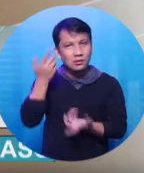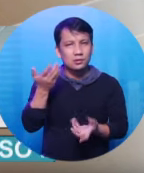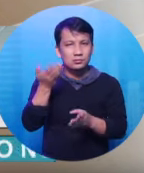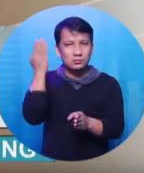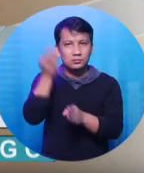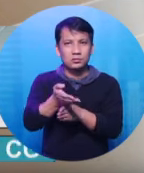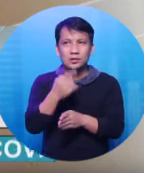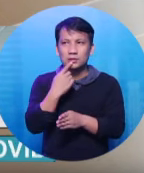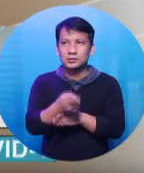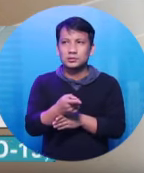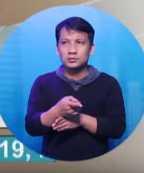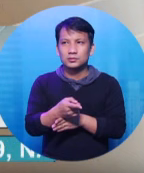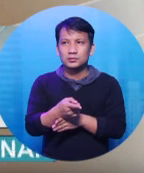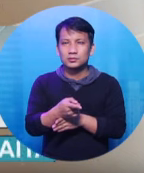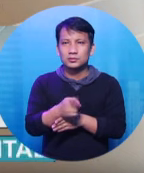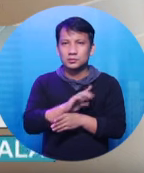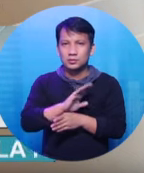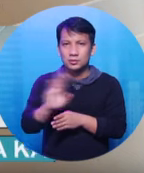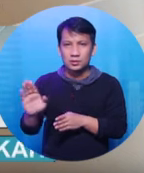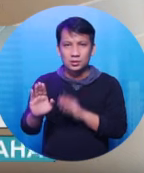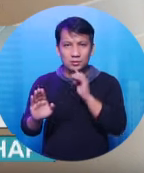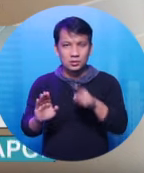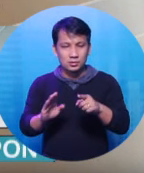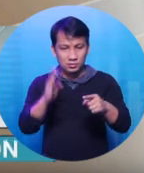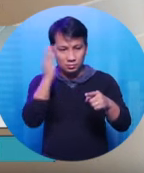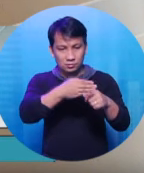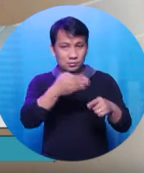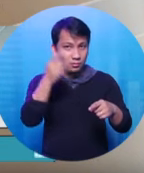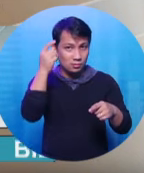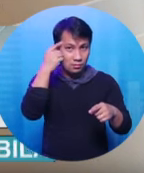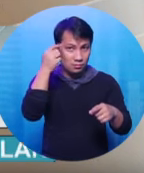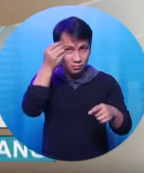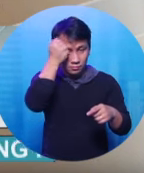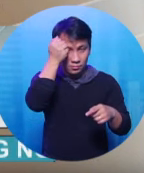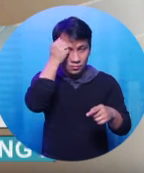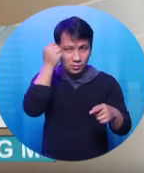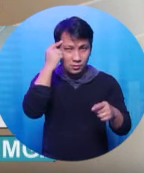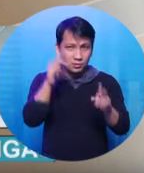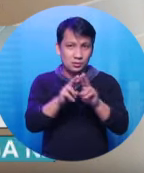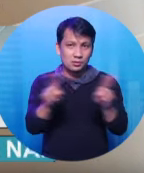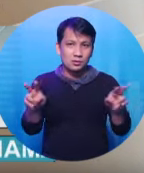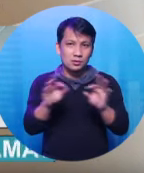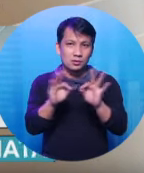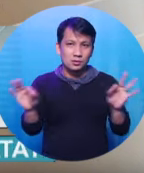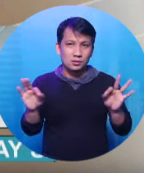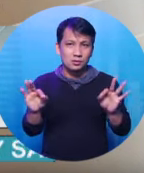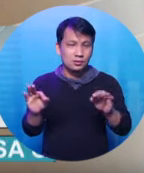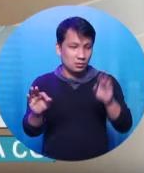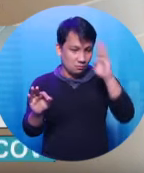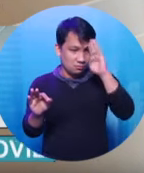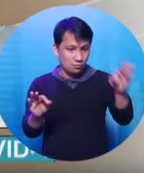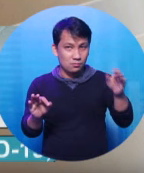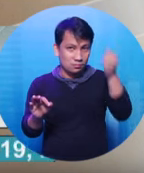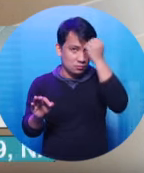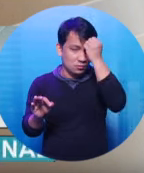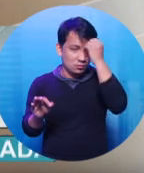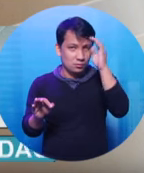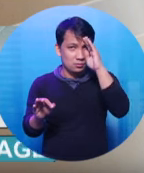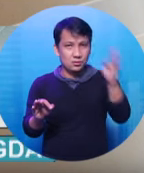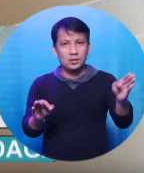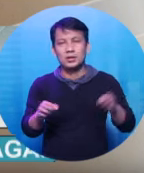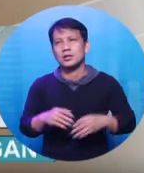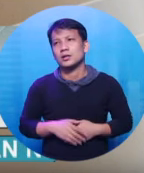po libelous yung sasabihin ang bobo ng thought mo versus ang bobo mo.